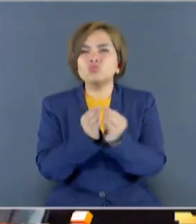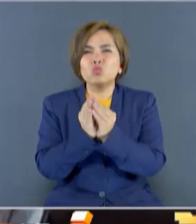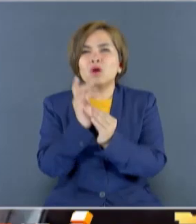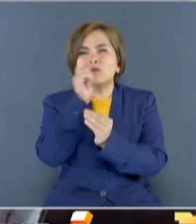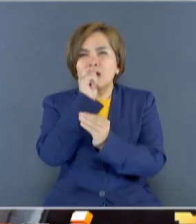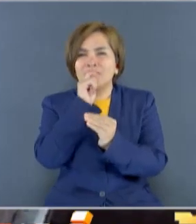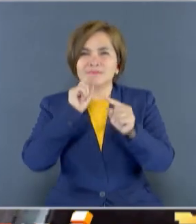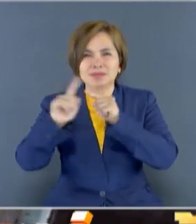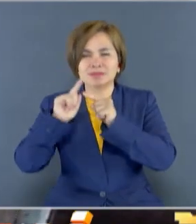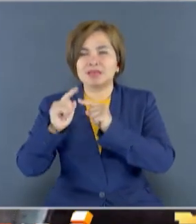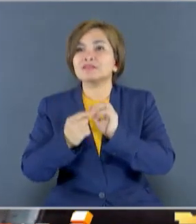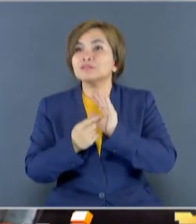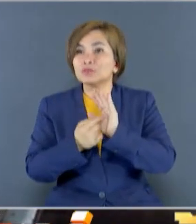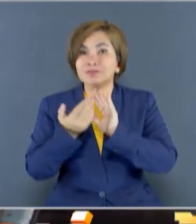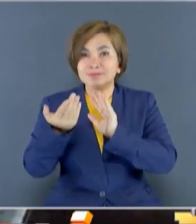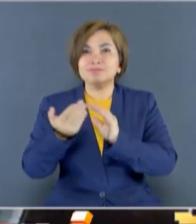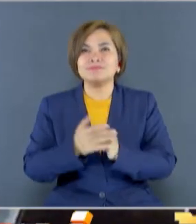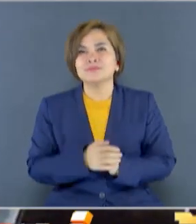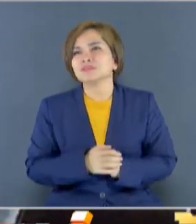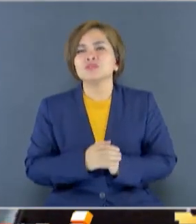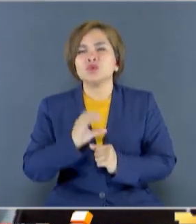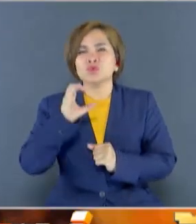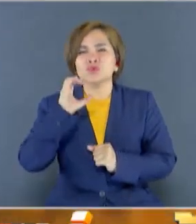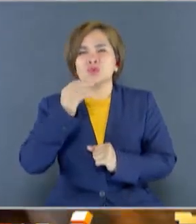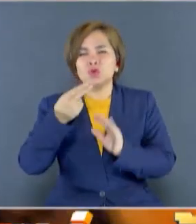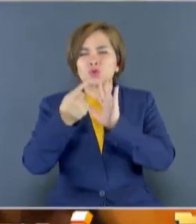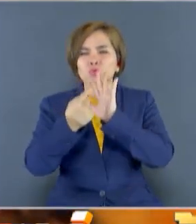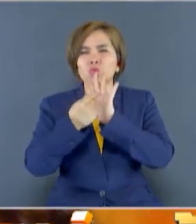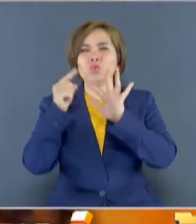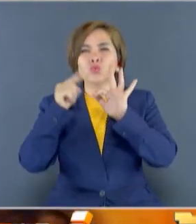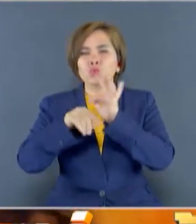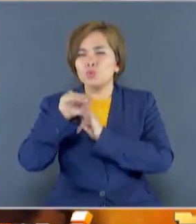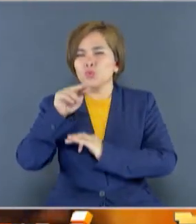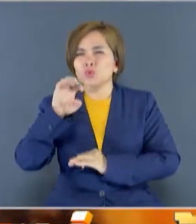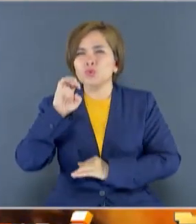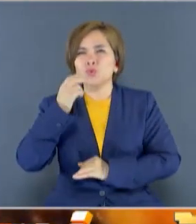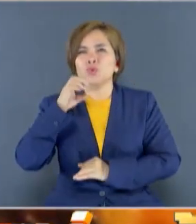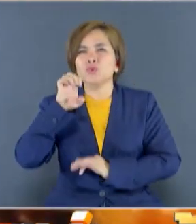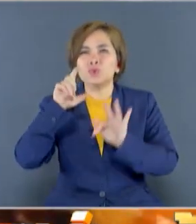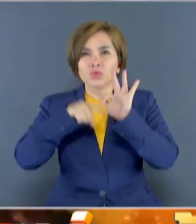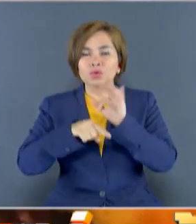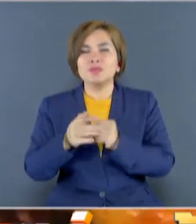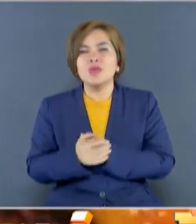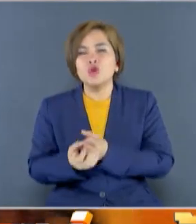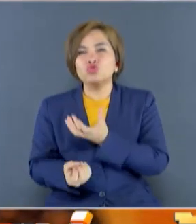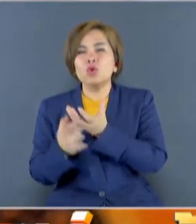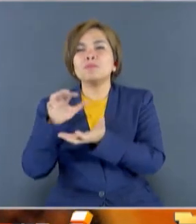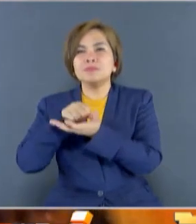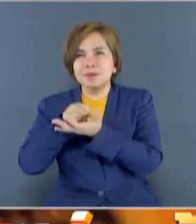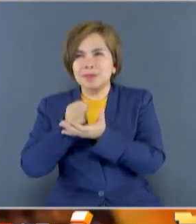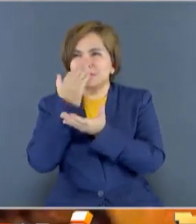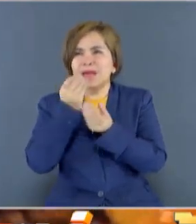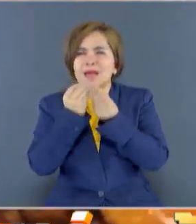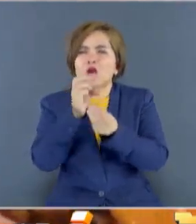มนูว่าอย่างเช่นเมนูนี้คุณผู้ชมเมนูฉู่ฉี่นะฮะปลาหมอคางดำฉู่ฉี่แล้วก็ปลาหมอคางดำต้มยำนะให้ทีมข่าว